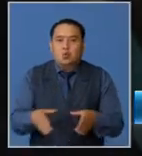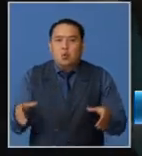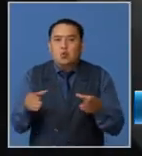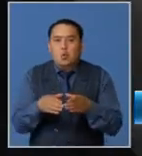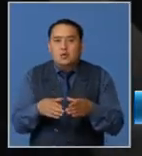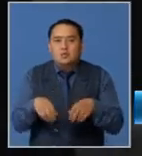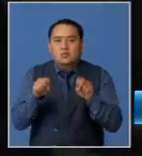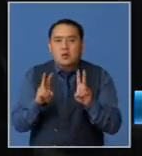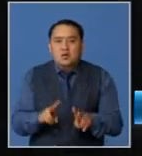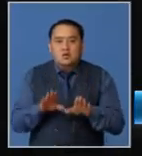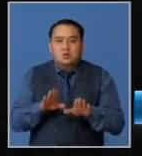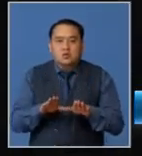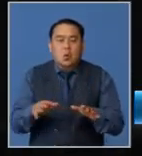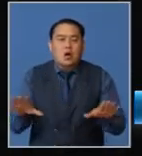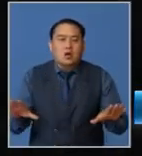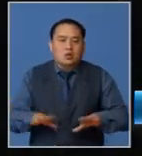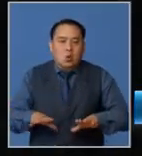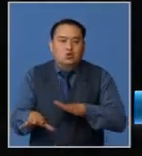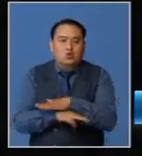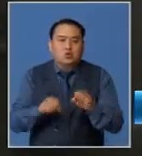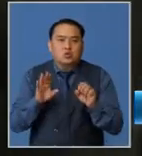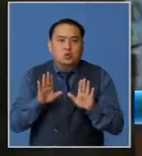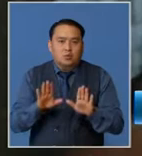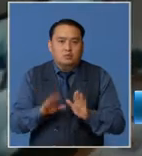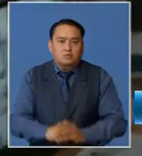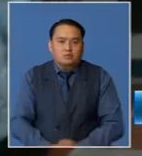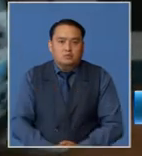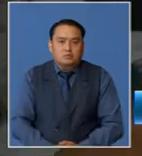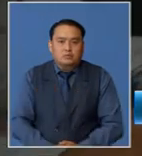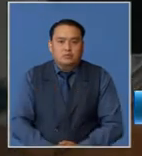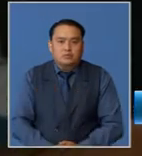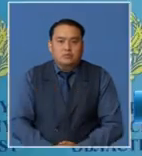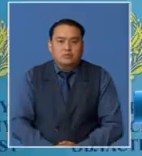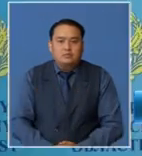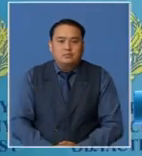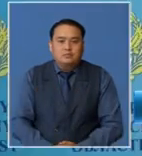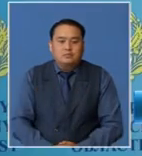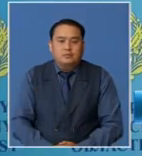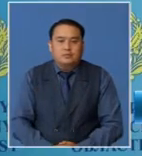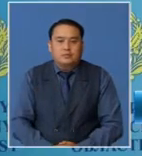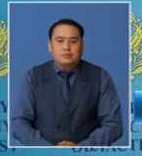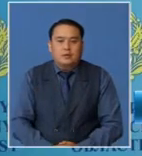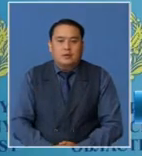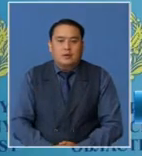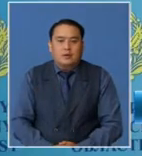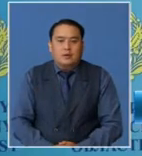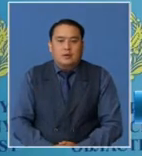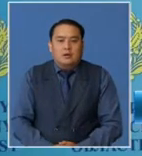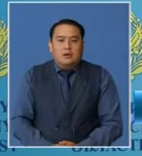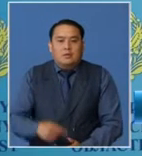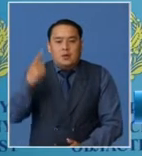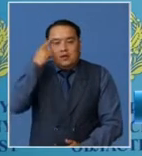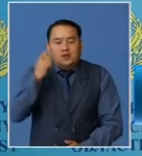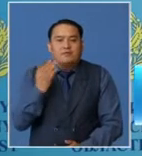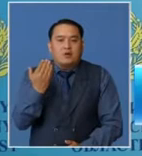группа специализировалась лишь на краже лошадей. Подозреваемым совершена кража